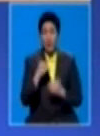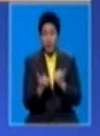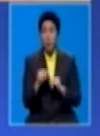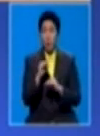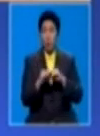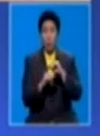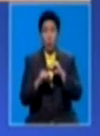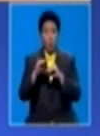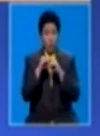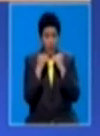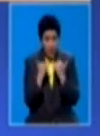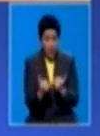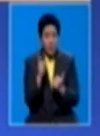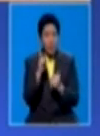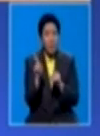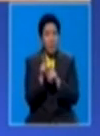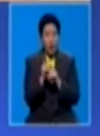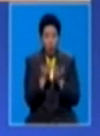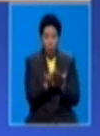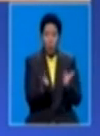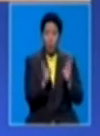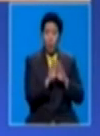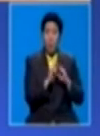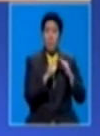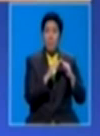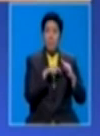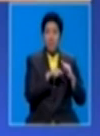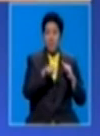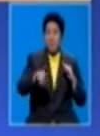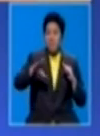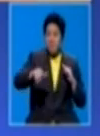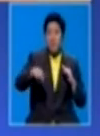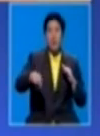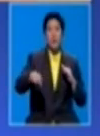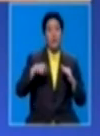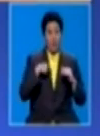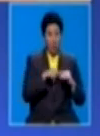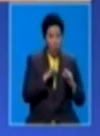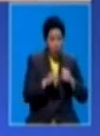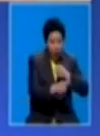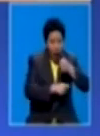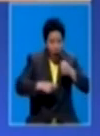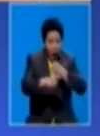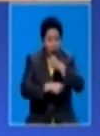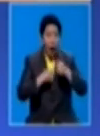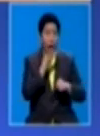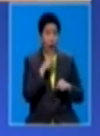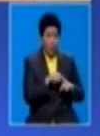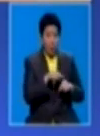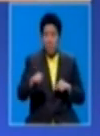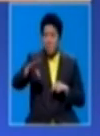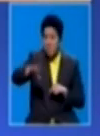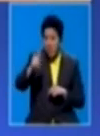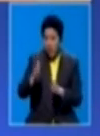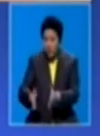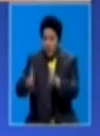การนี้เป็นกลไกเชื่อมระหว่างครอบครัวคนในเมืองกับครอบครัวชาวนาที่ปลูกข้าวอินทรีย์หรือข้าวปล